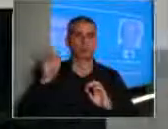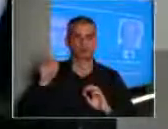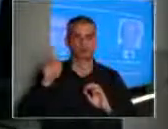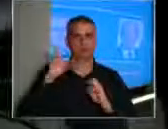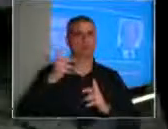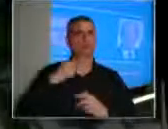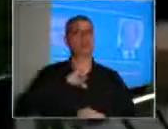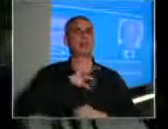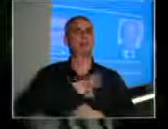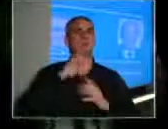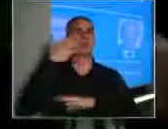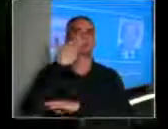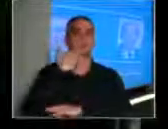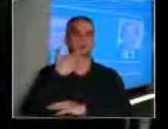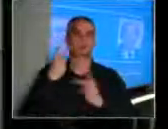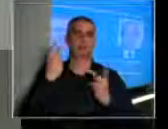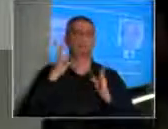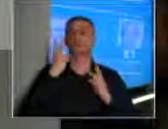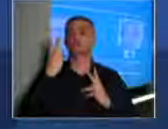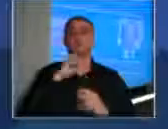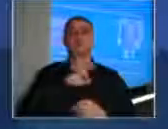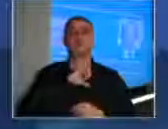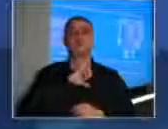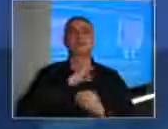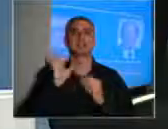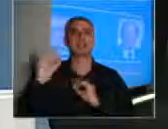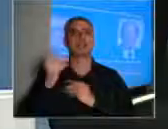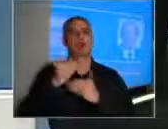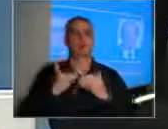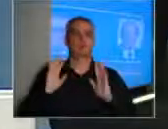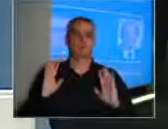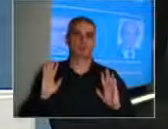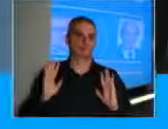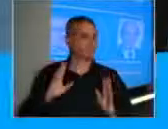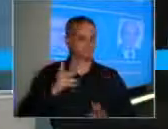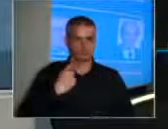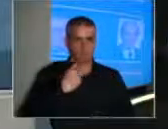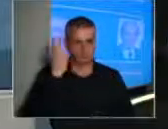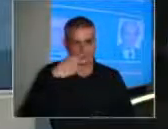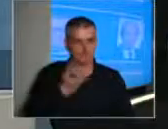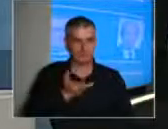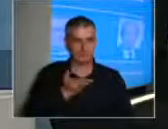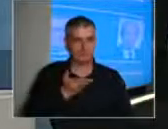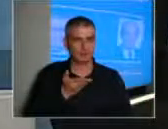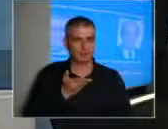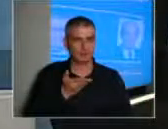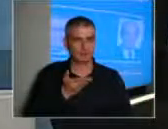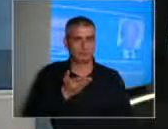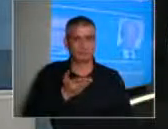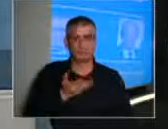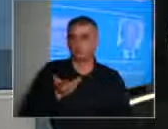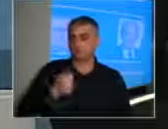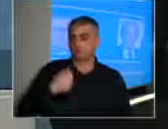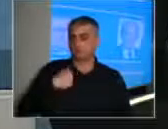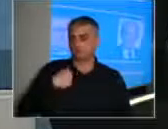של מדינת ישראל מונחים לפניו לפני האינטרסים שלו עצמו. אוקיי, מה אתה מבין מזה?